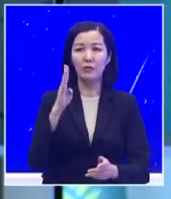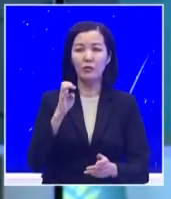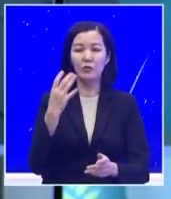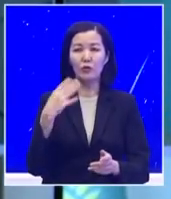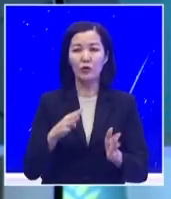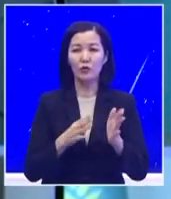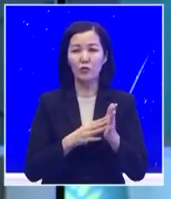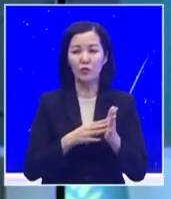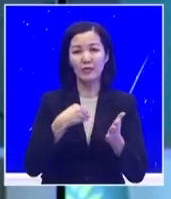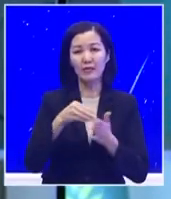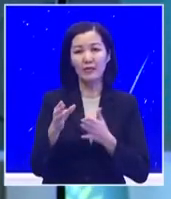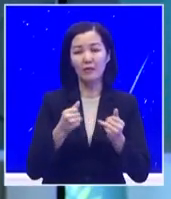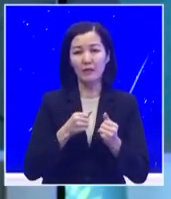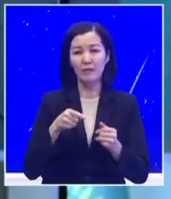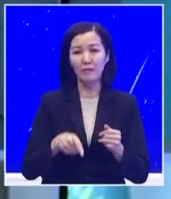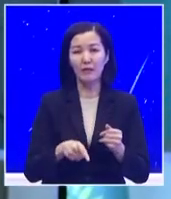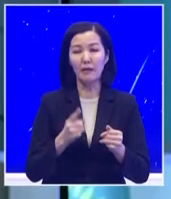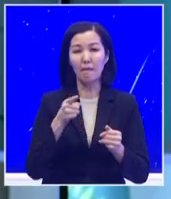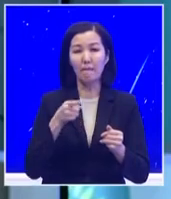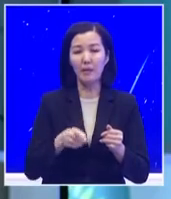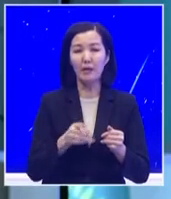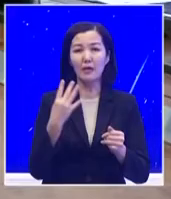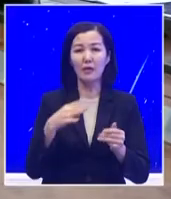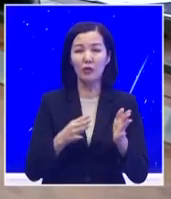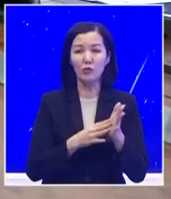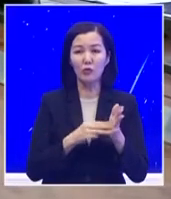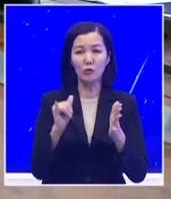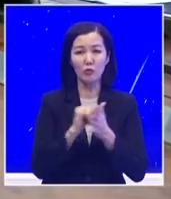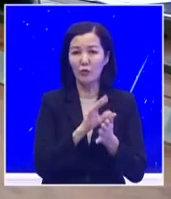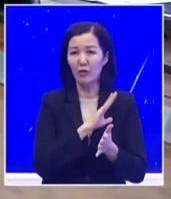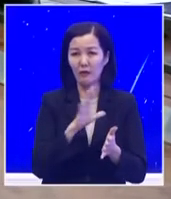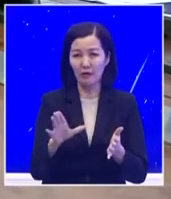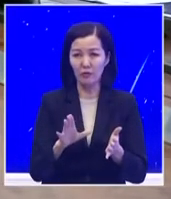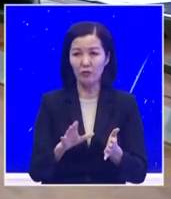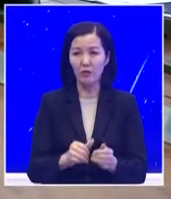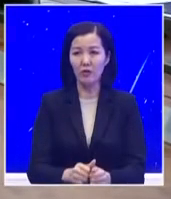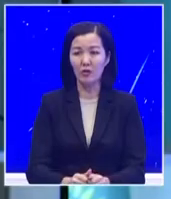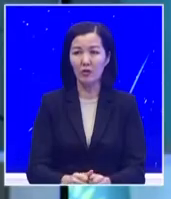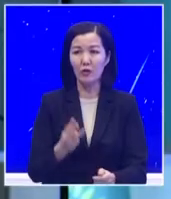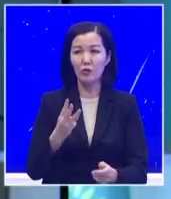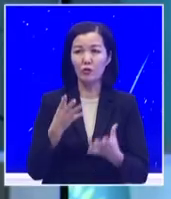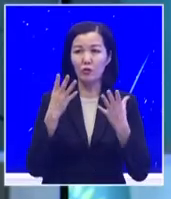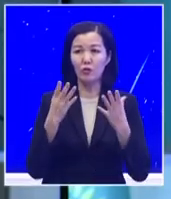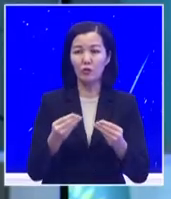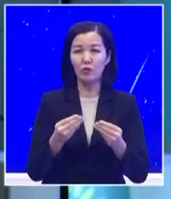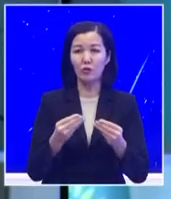2449 сатып алдыңыздар, 1049-ы орнатылмай тұр, солай ма? 3 күннің ішінде